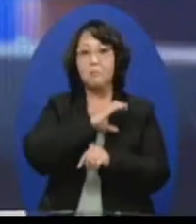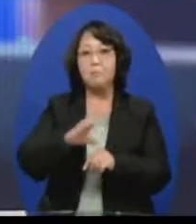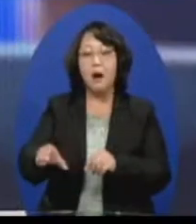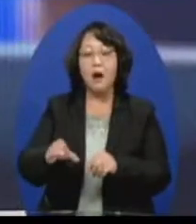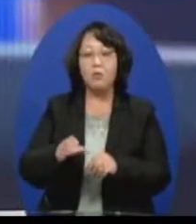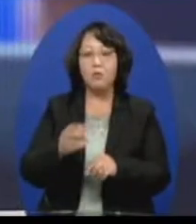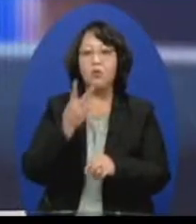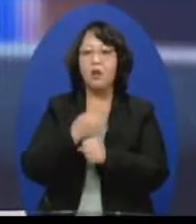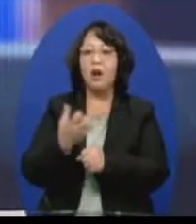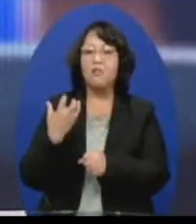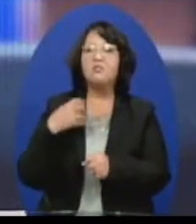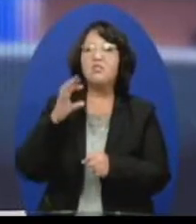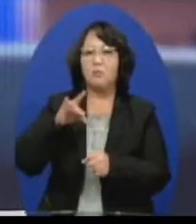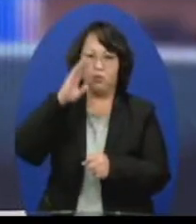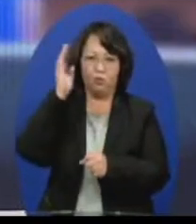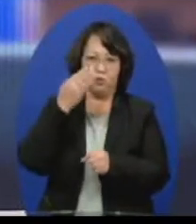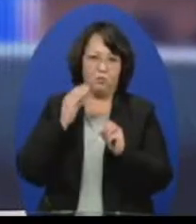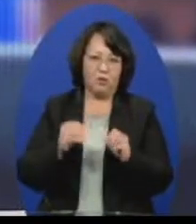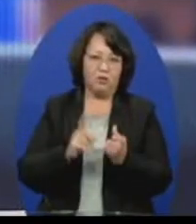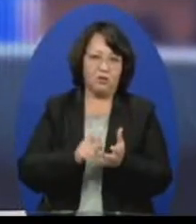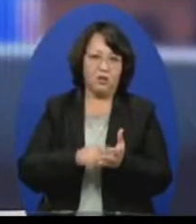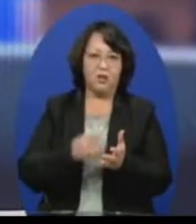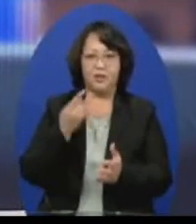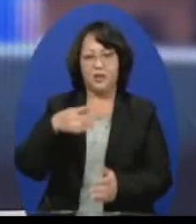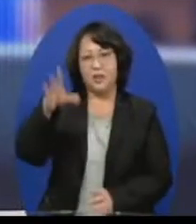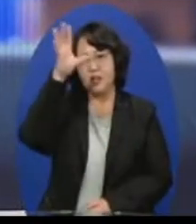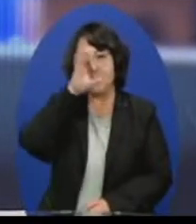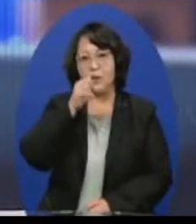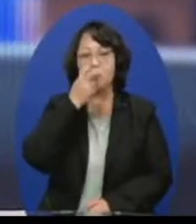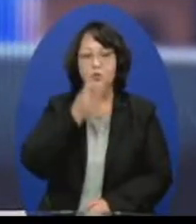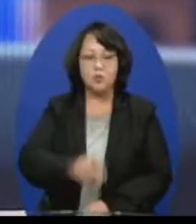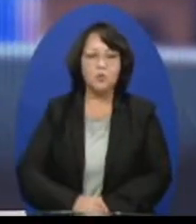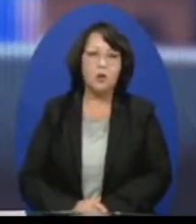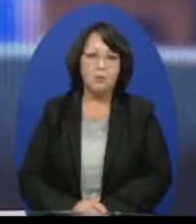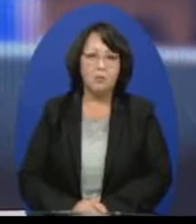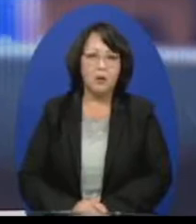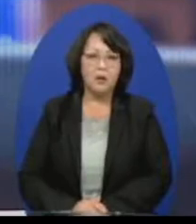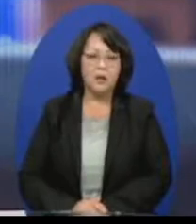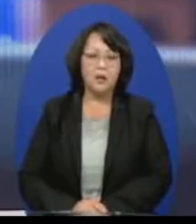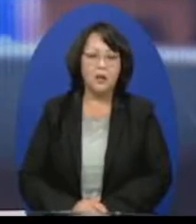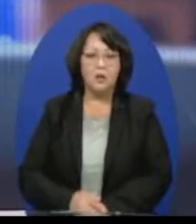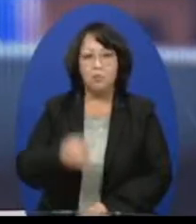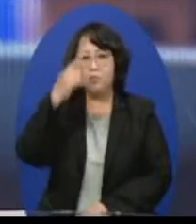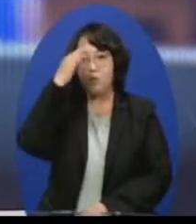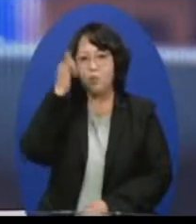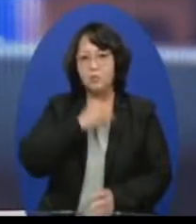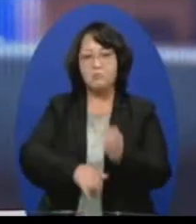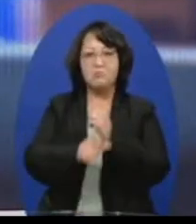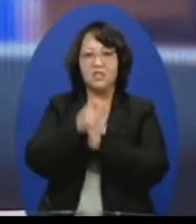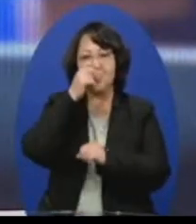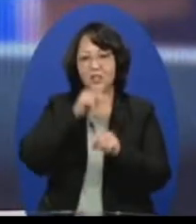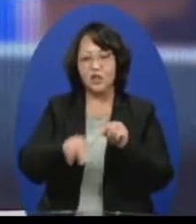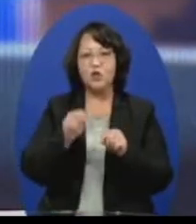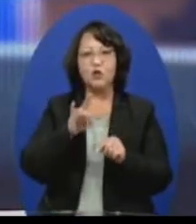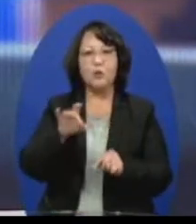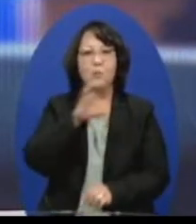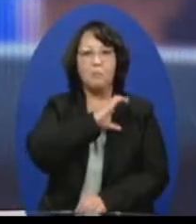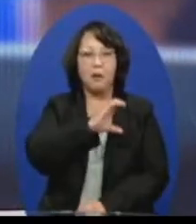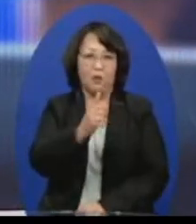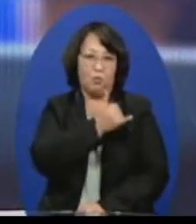Байгууллагын чиг үүргийг оновчтой болгох шаардлагатай гэж Шадар сайд судлаатар үзэж байна. Шадар сайдын хувьд Монгол Улсын мэргэжлийн хяналтын ерөнхий